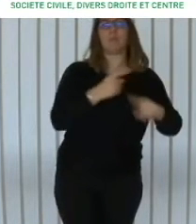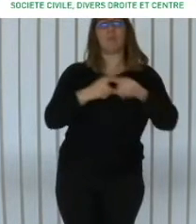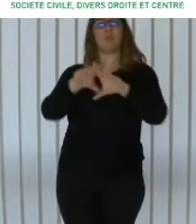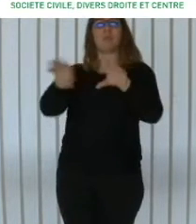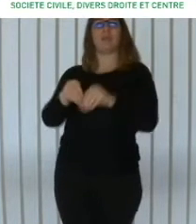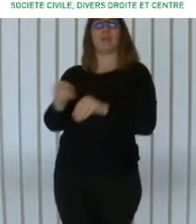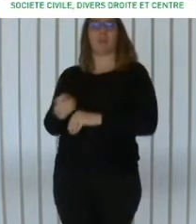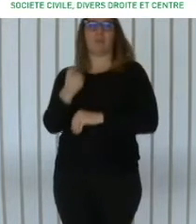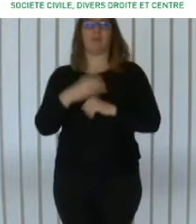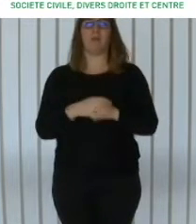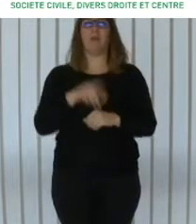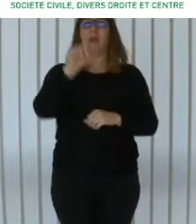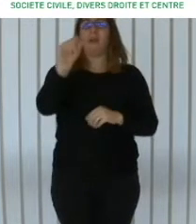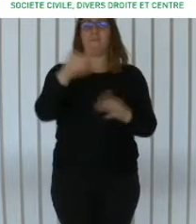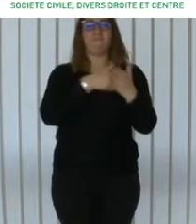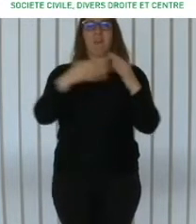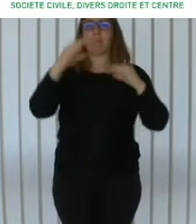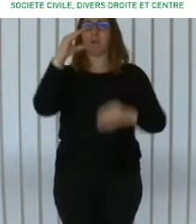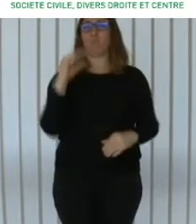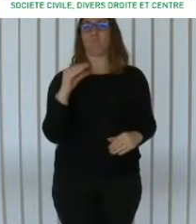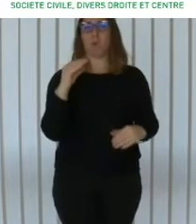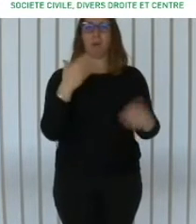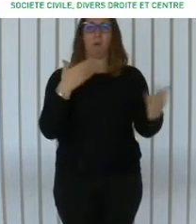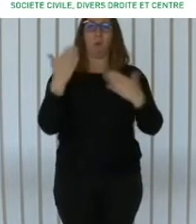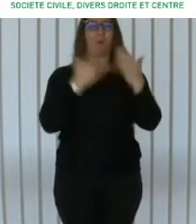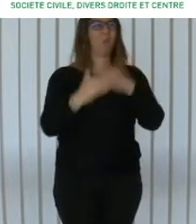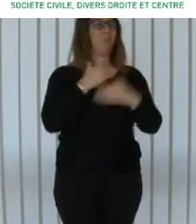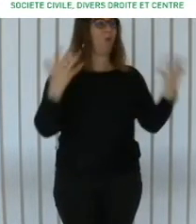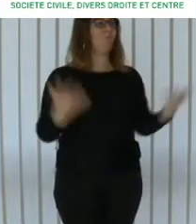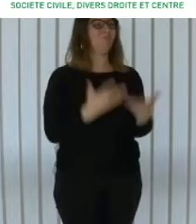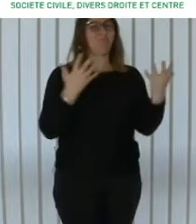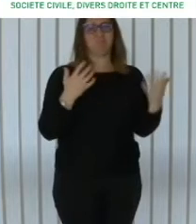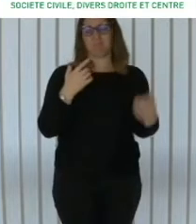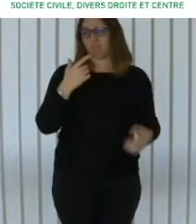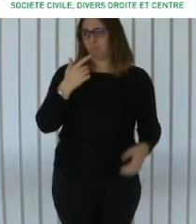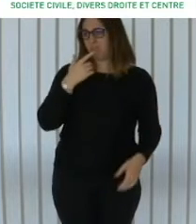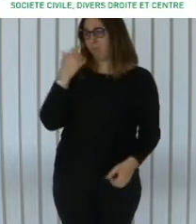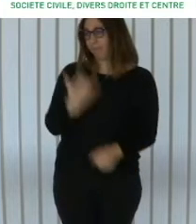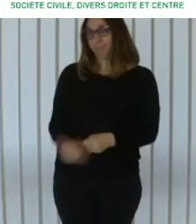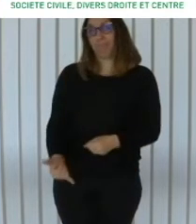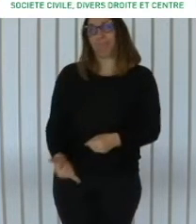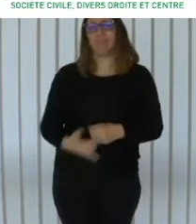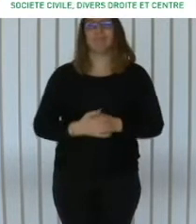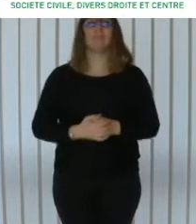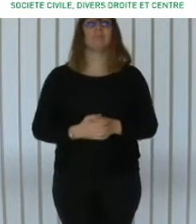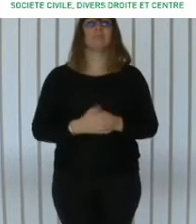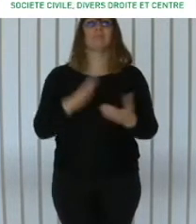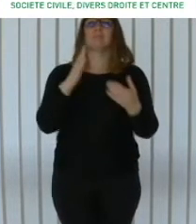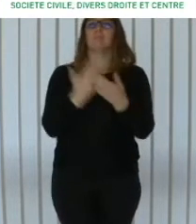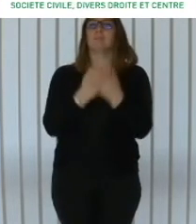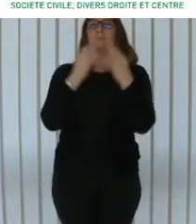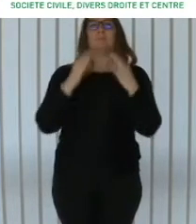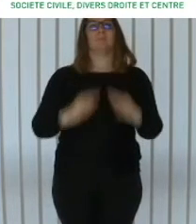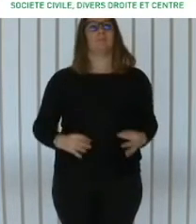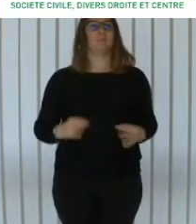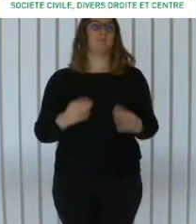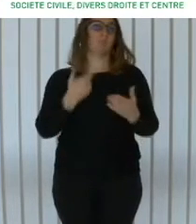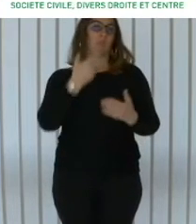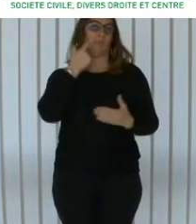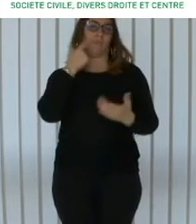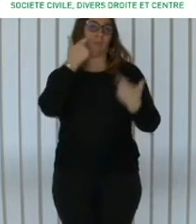De l'ordre de 20 millions de moins que votre plan communiqué. Encore un faux. Le dossier scolaire est emblématique de